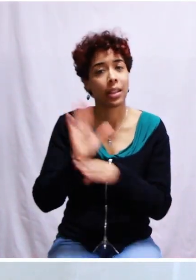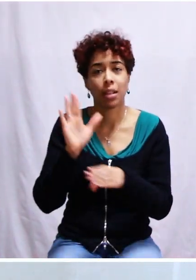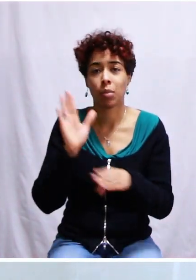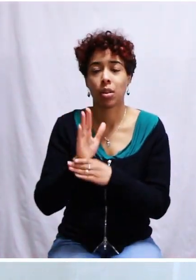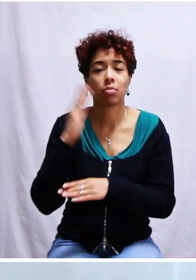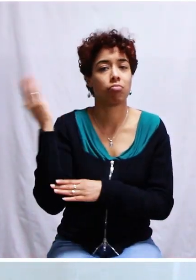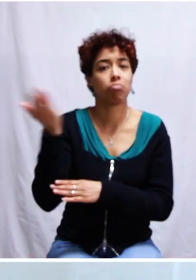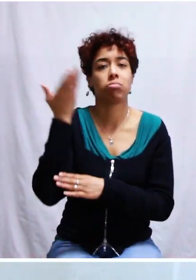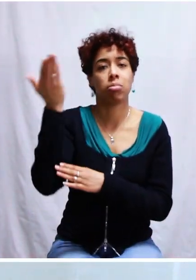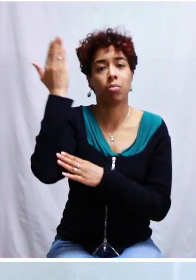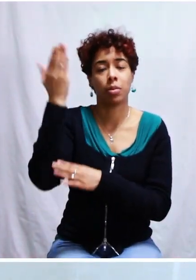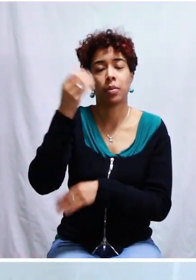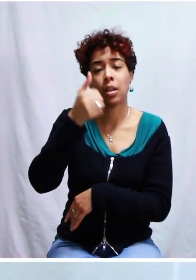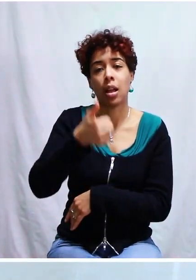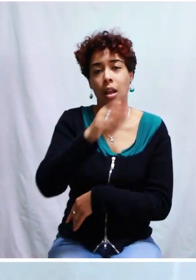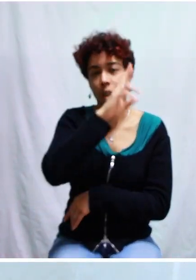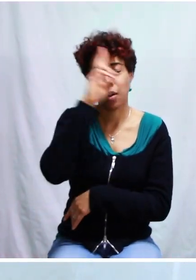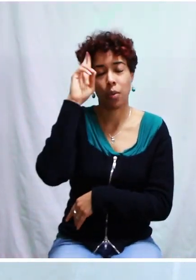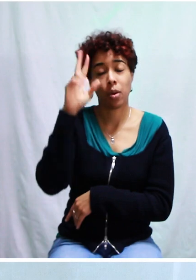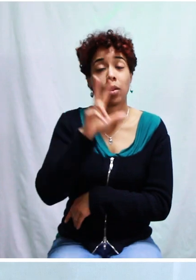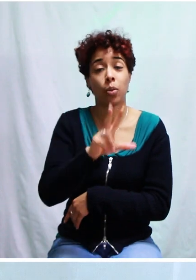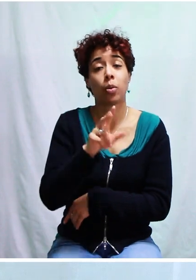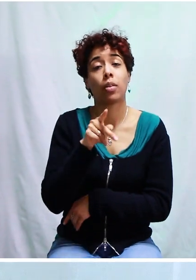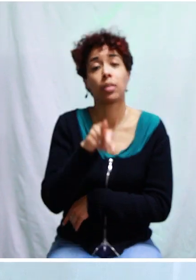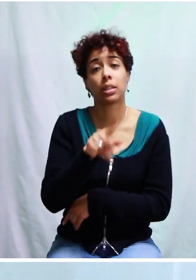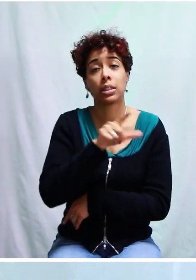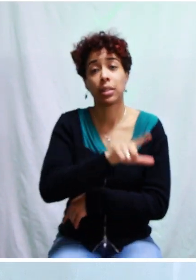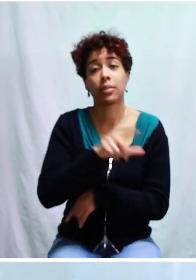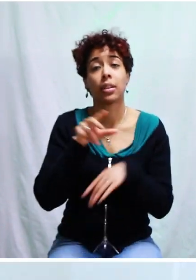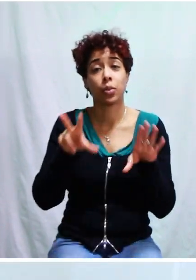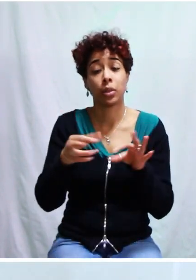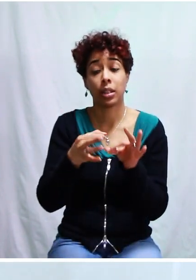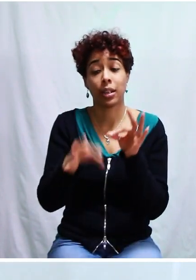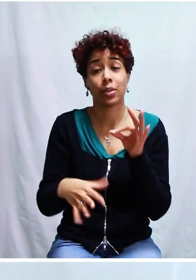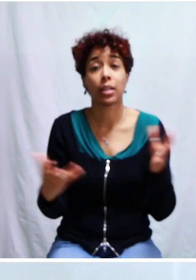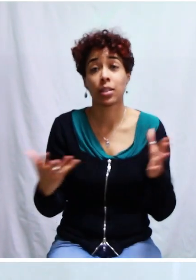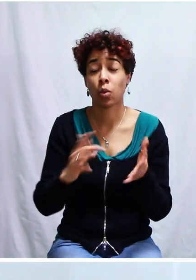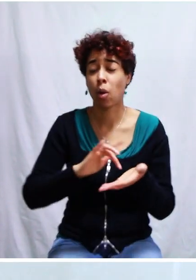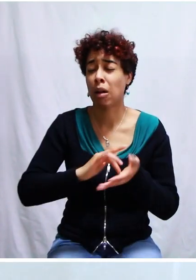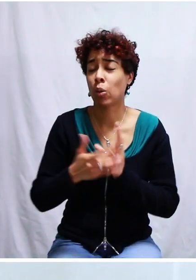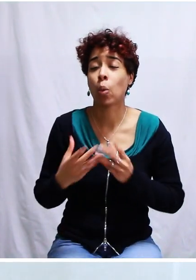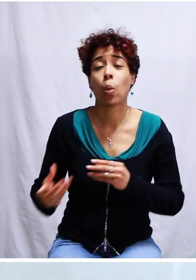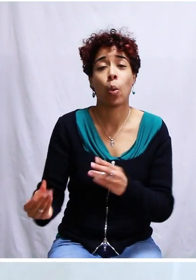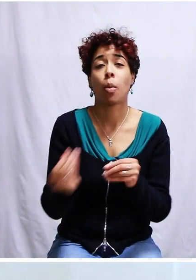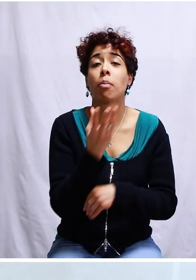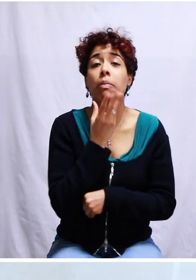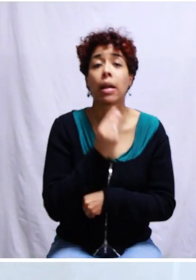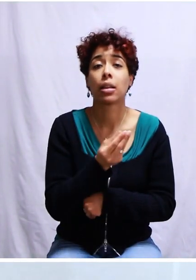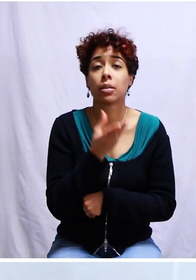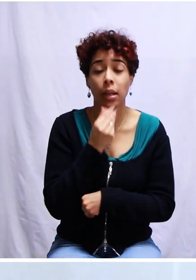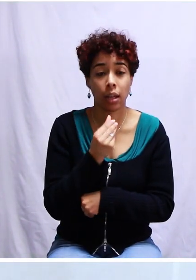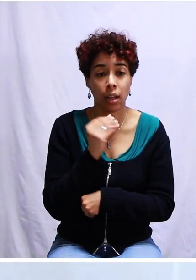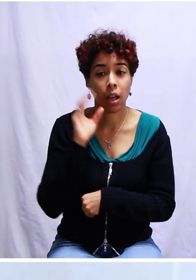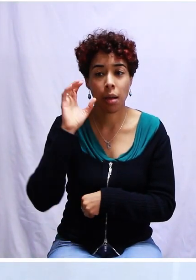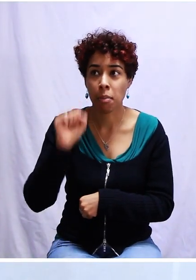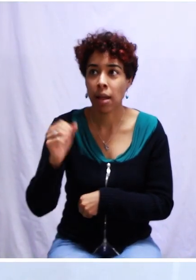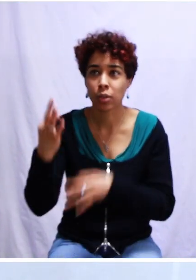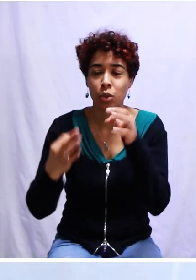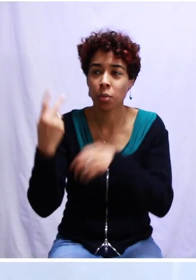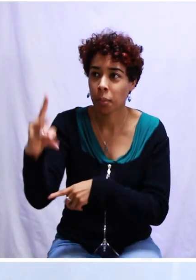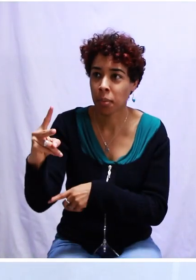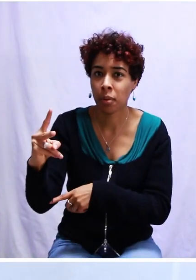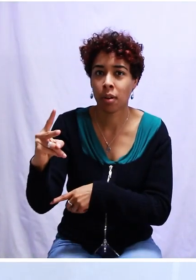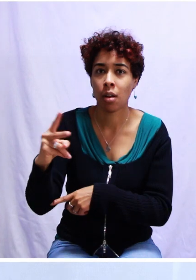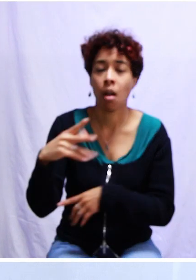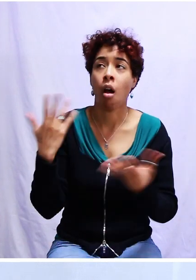excellent. 1 Roi 3,28, le résultat de ce que Salomon va faire, tout Israël a pris le jugement que le roi avait prononcé et